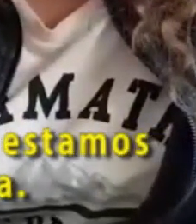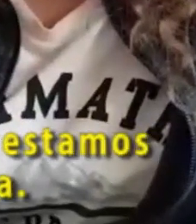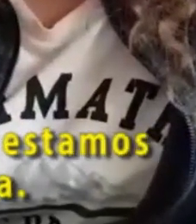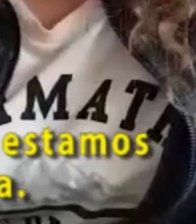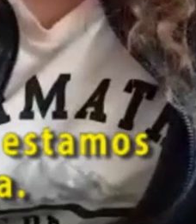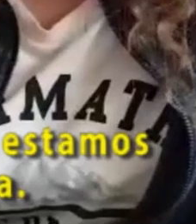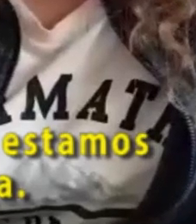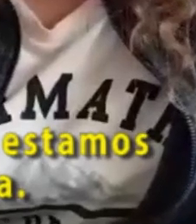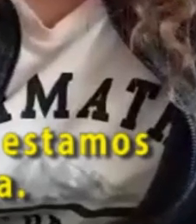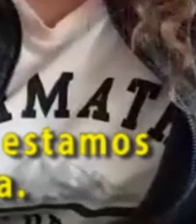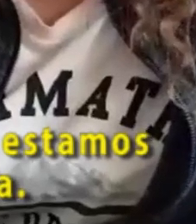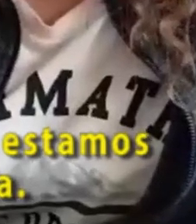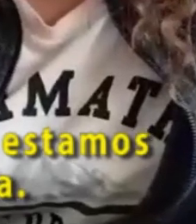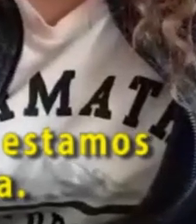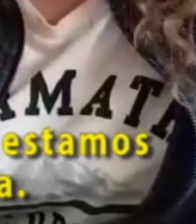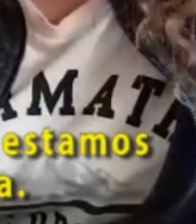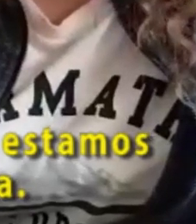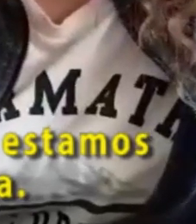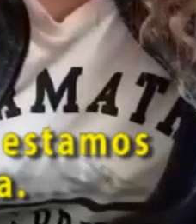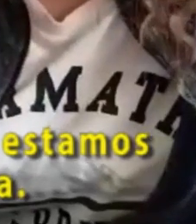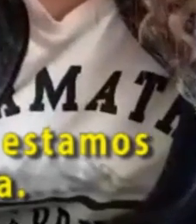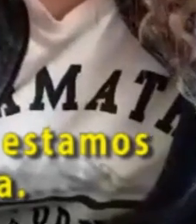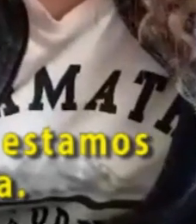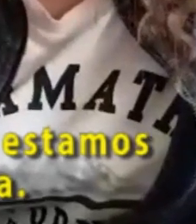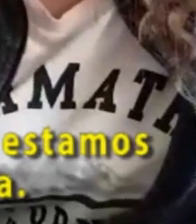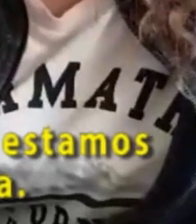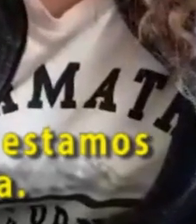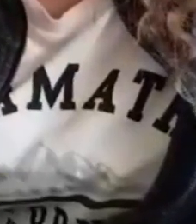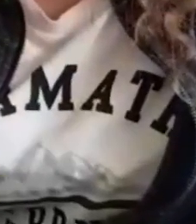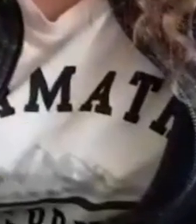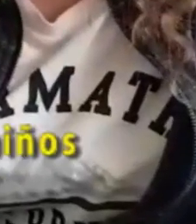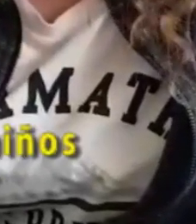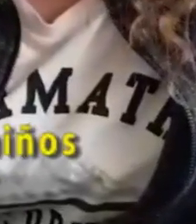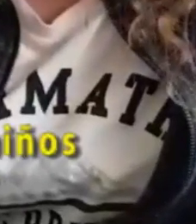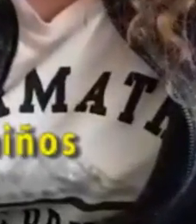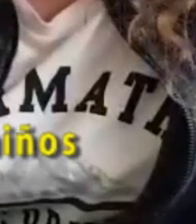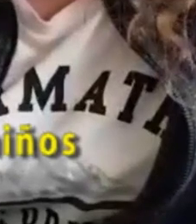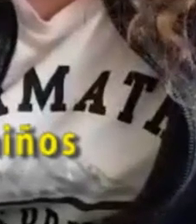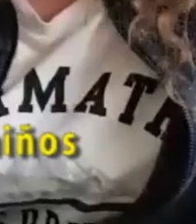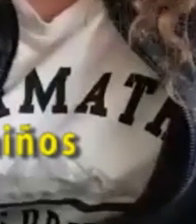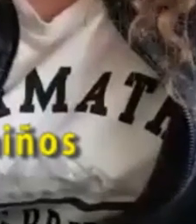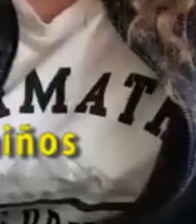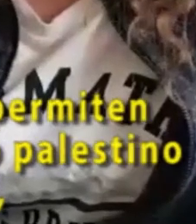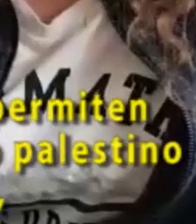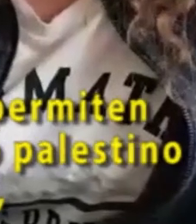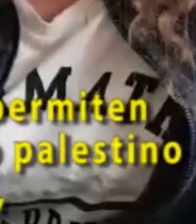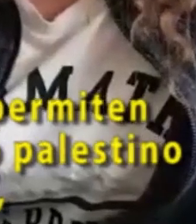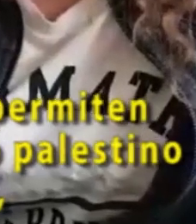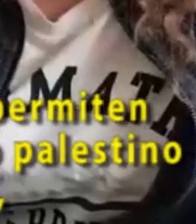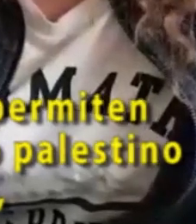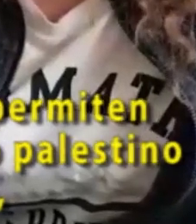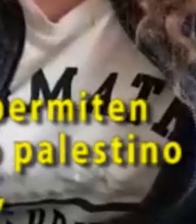هذا الإشي إحنا مش مسموح لنا نعمله، لأنه إحنا تحت احتلال ظالم، تحت احتلال بسجن الأطفال. مثلا